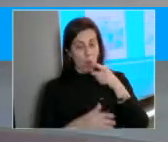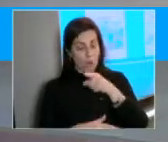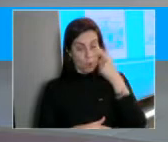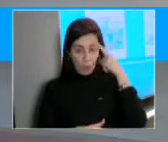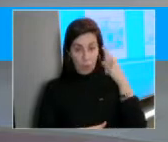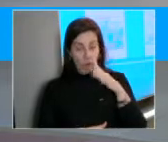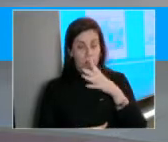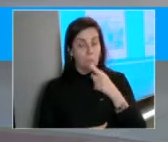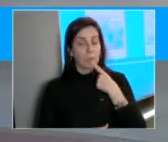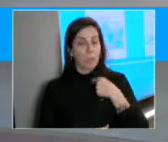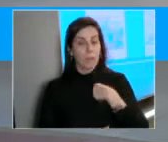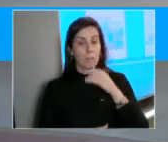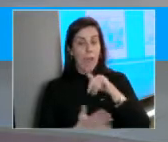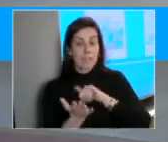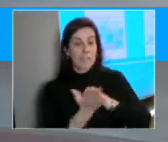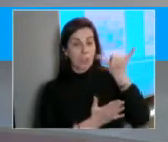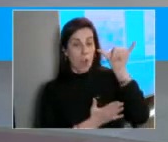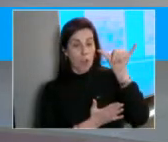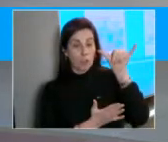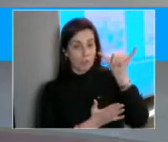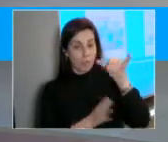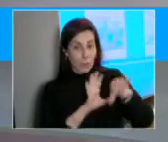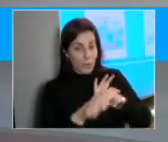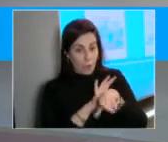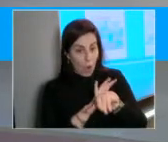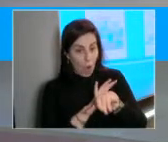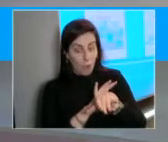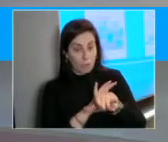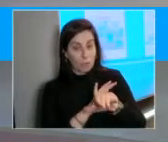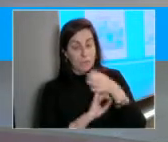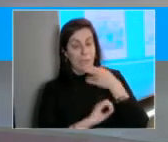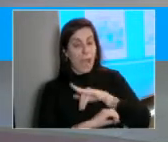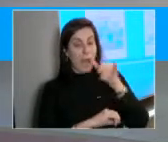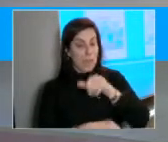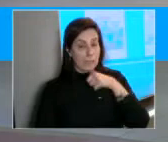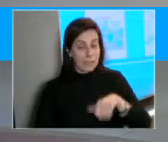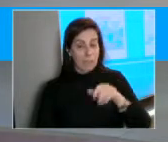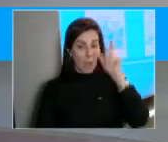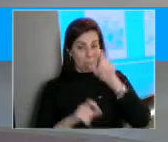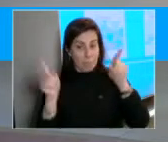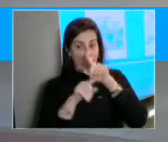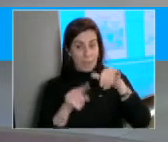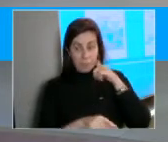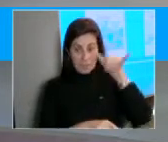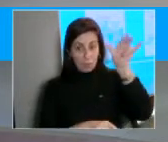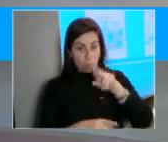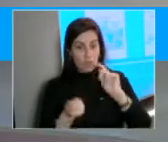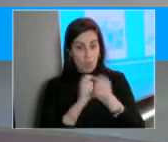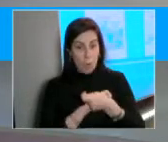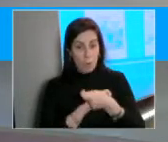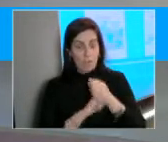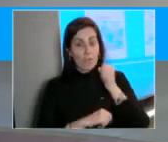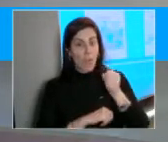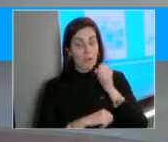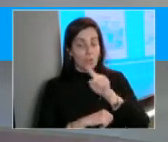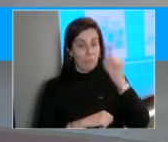יודע, יכול לספר לנו לדוגמה אם הטיסות האלה עכשיו הן ריקות בדרך אליכם, אם מבטלים טיסות, אם יש באמת שינויים בתנועת